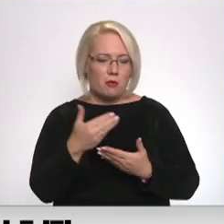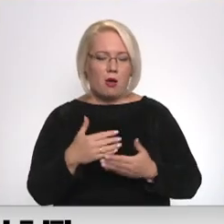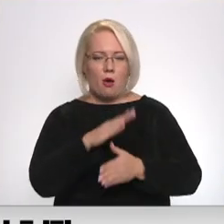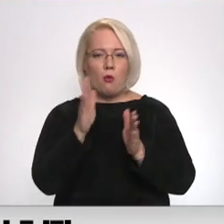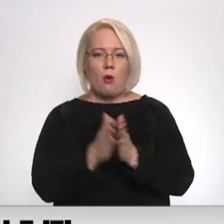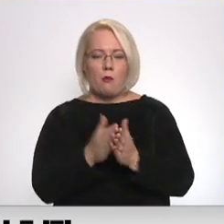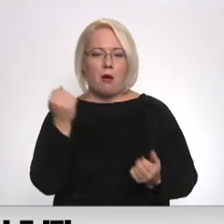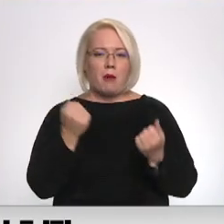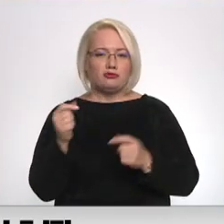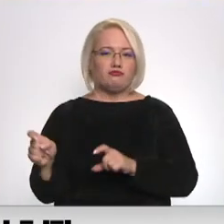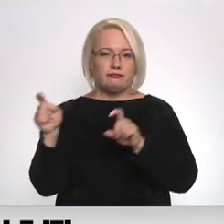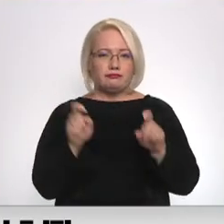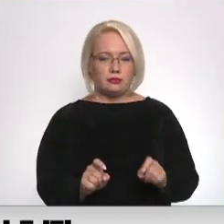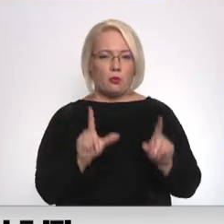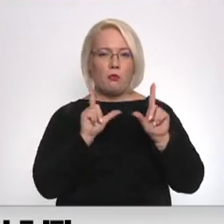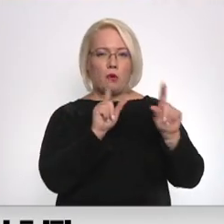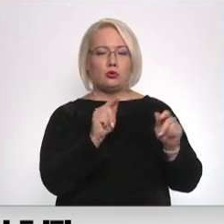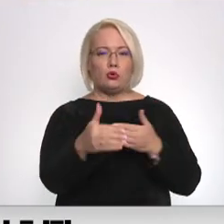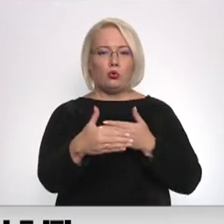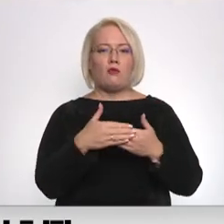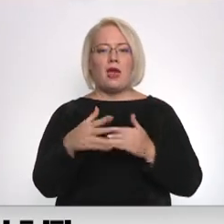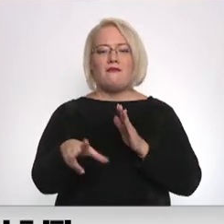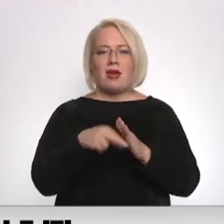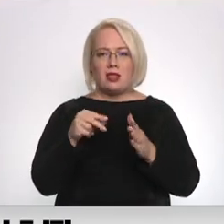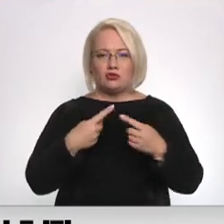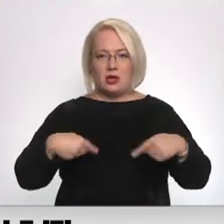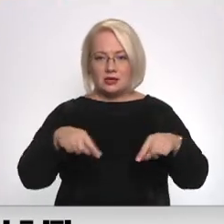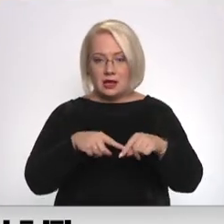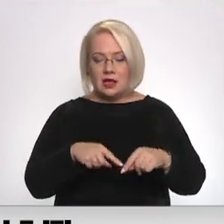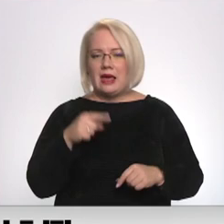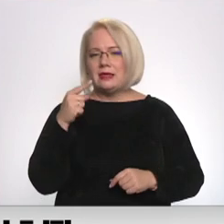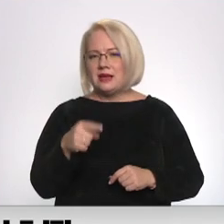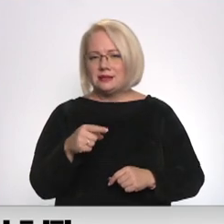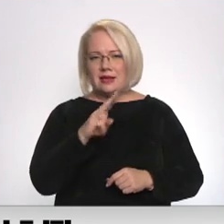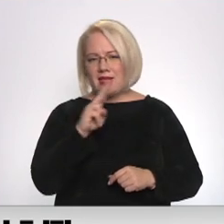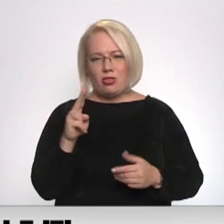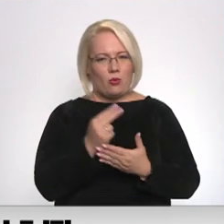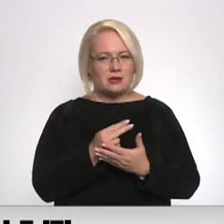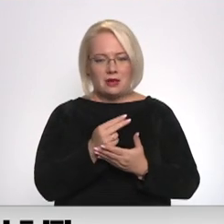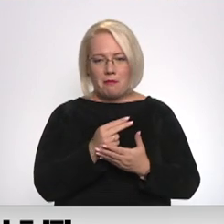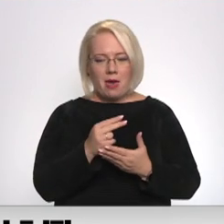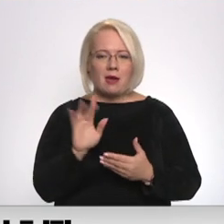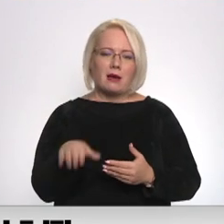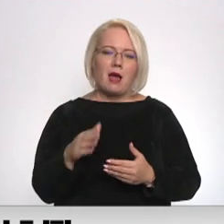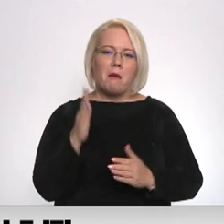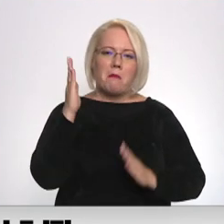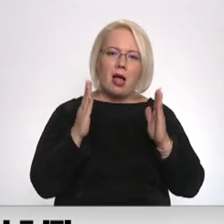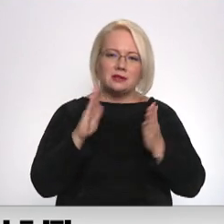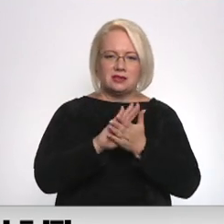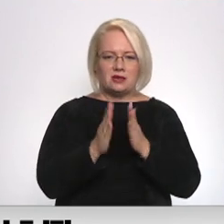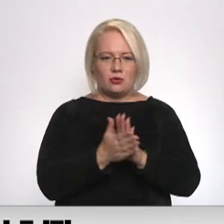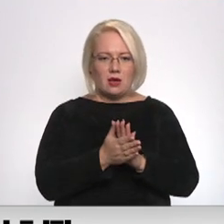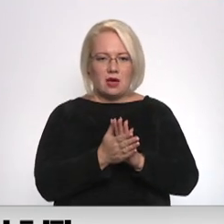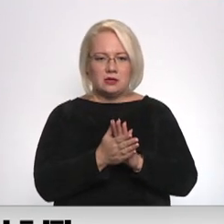kopā vienā auto un dodas uz tuvējo vēlēšanu iecirkni. Tas gan nenozīmē, ka balsis pa ceļam tiek saskaņotas.